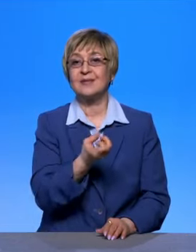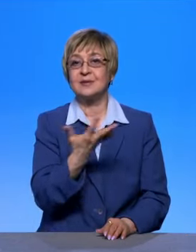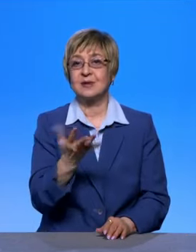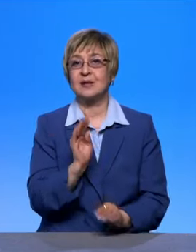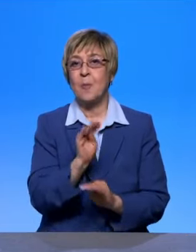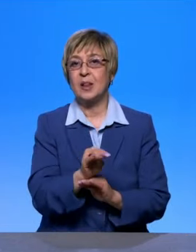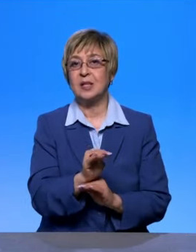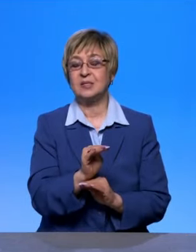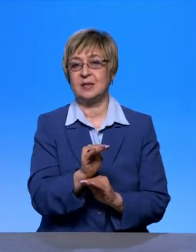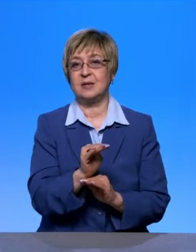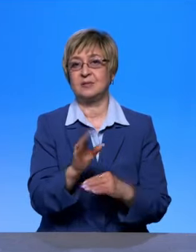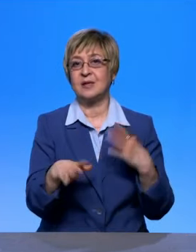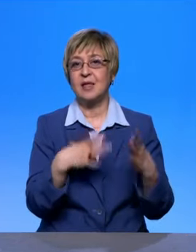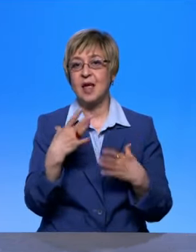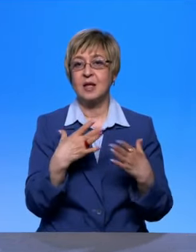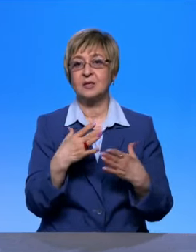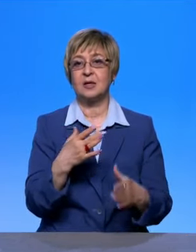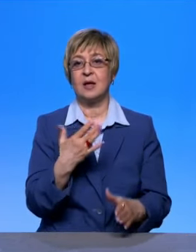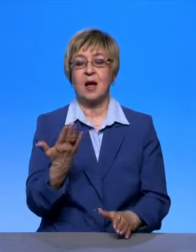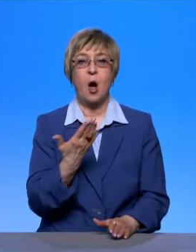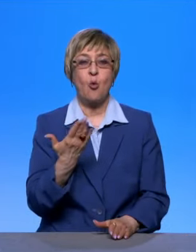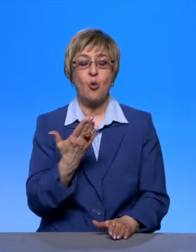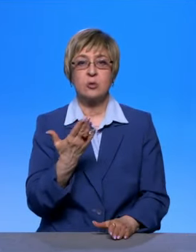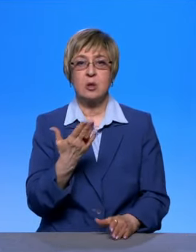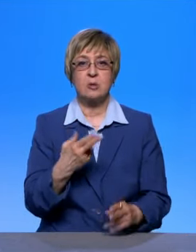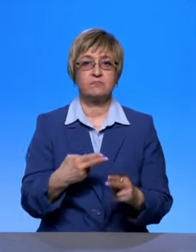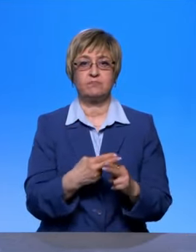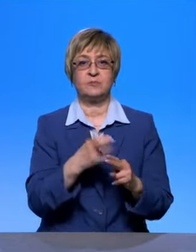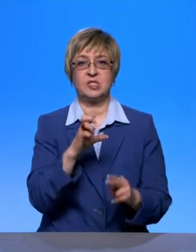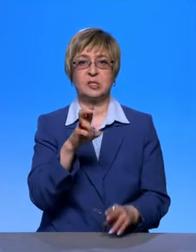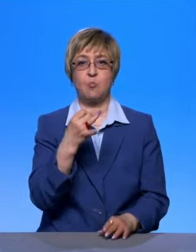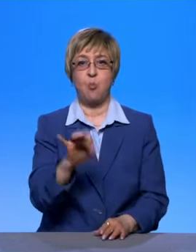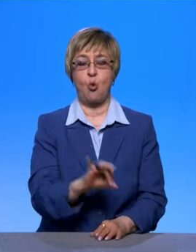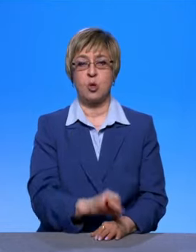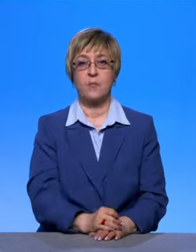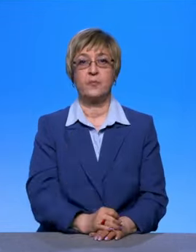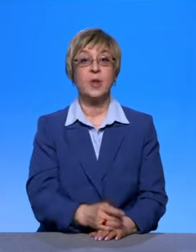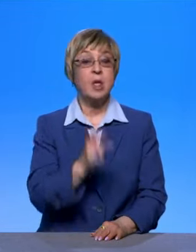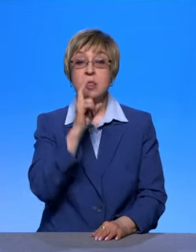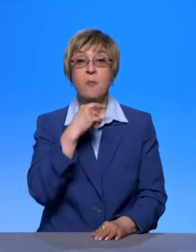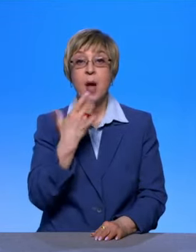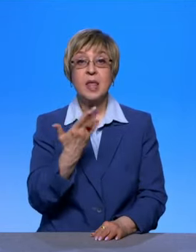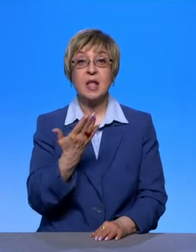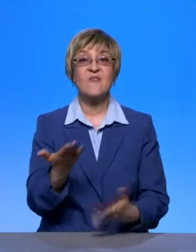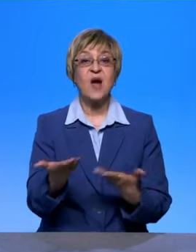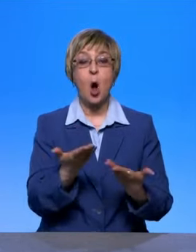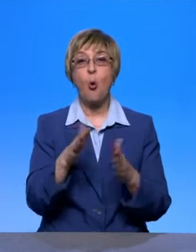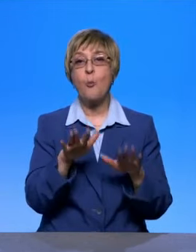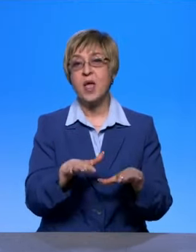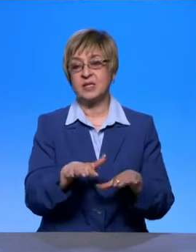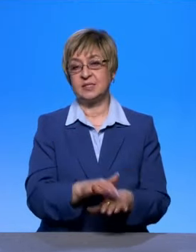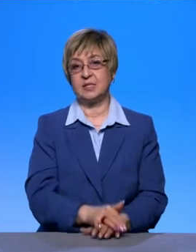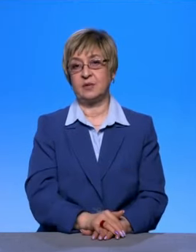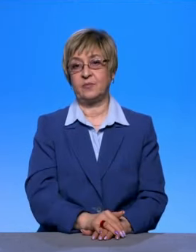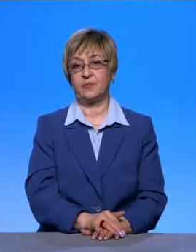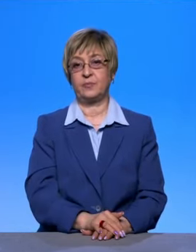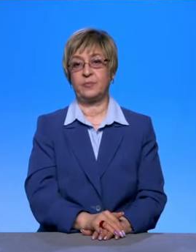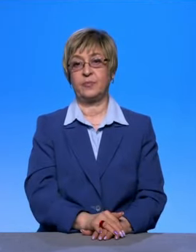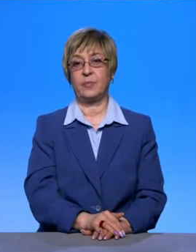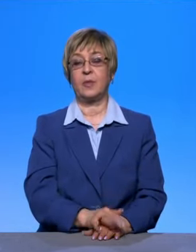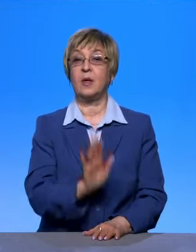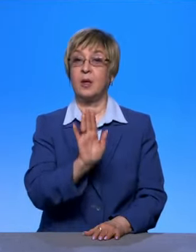есть как будто бы какой-то сбой здесь происходит. Но вот не очень понятно, в каком месте. Алена, возможно, но заметьте, мы ушли от